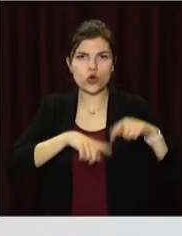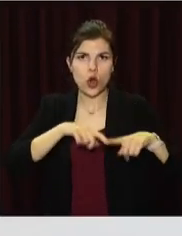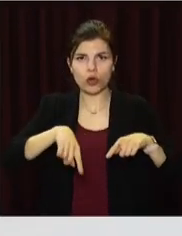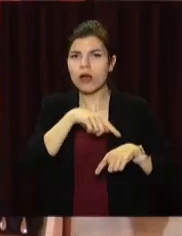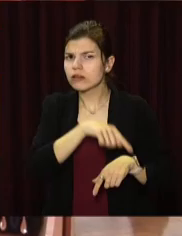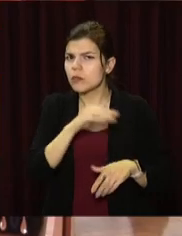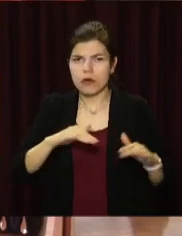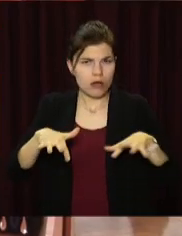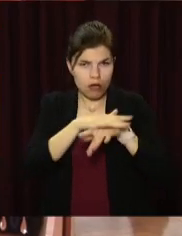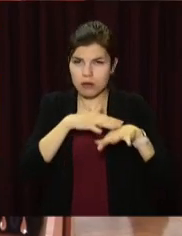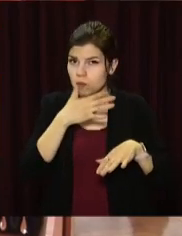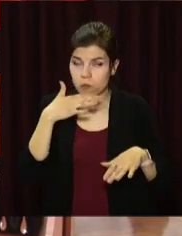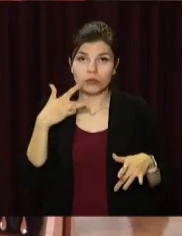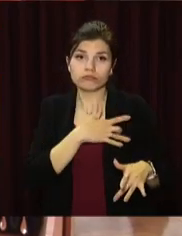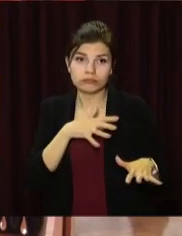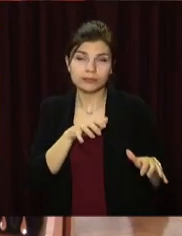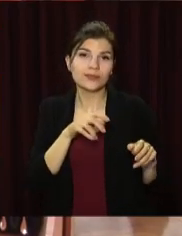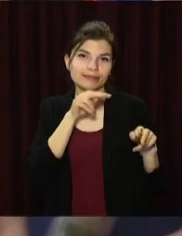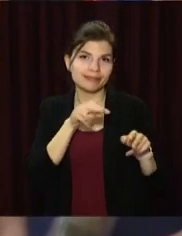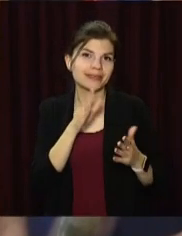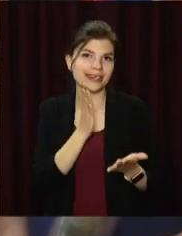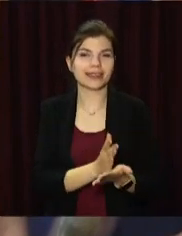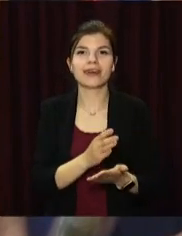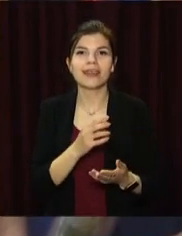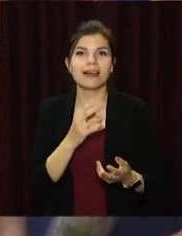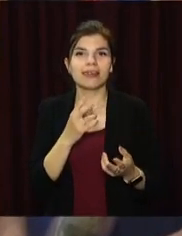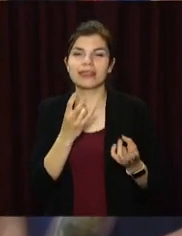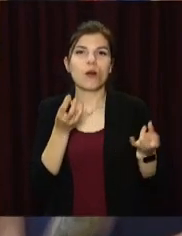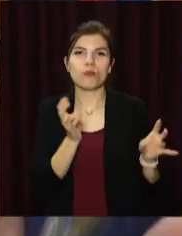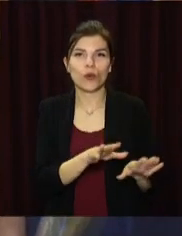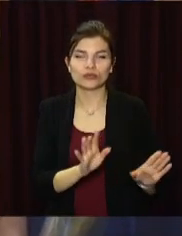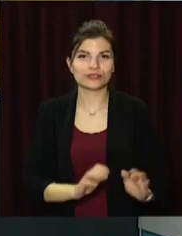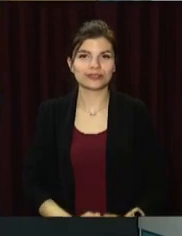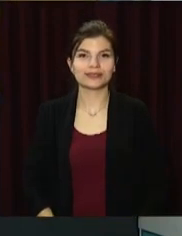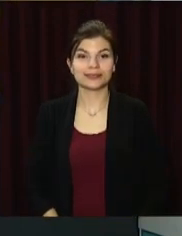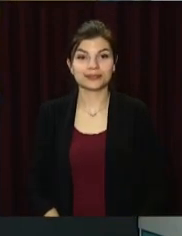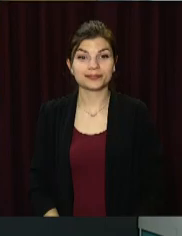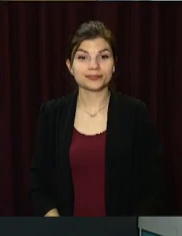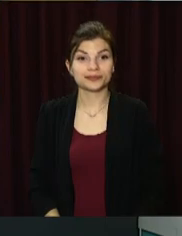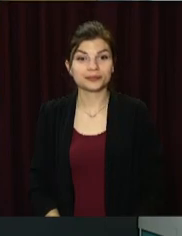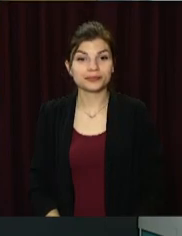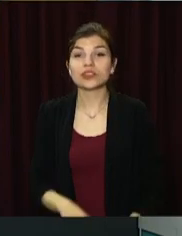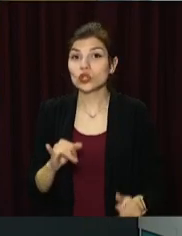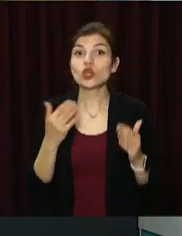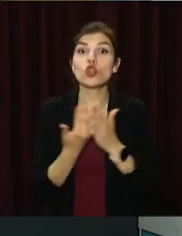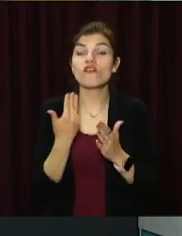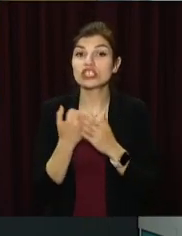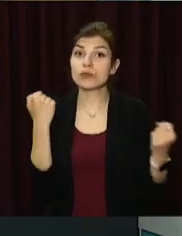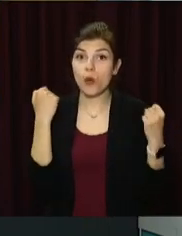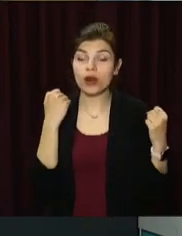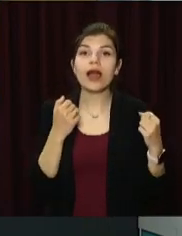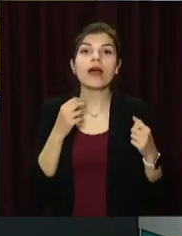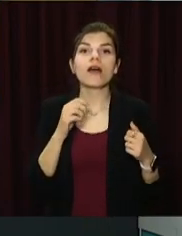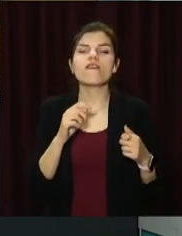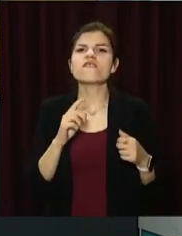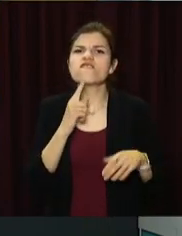150 дітей. Вікторія Вахрошина, Сергій Язовських, Open News, телеканал «Відкритий». І до новин спорту.